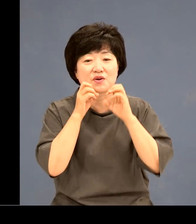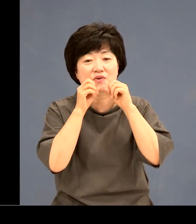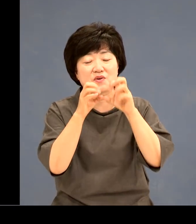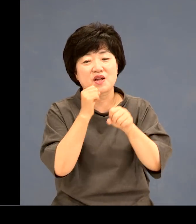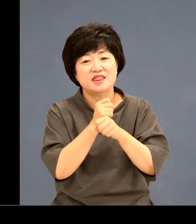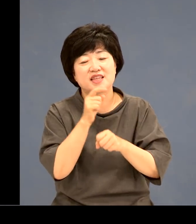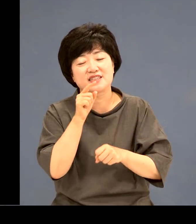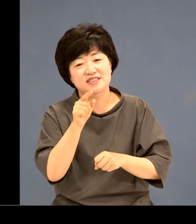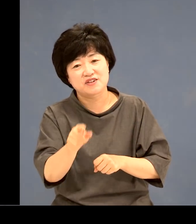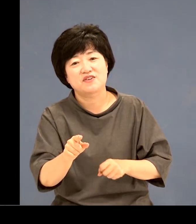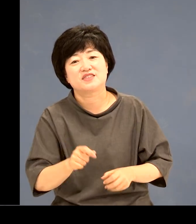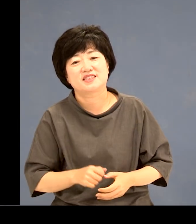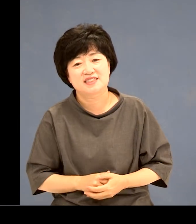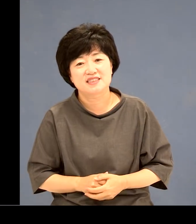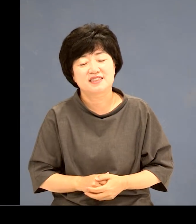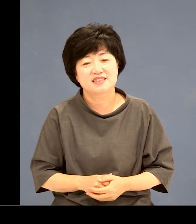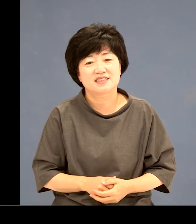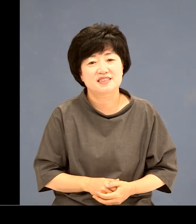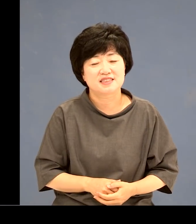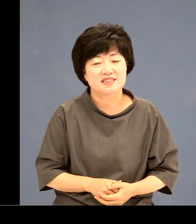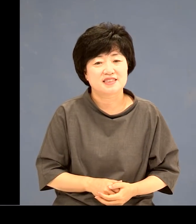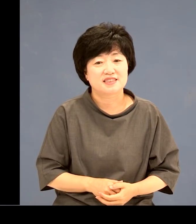사랑은 여전히